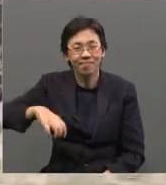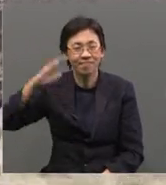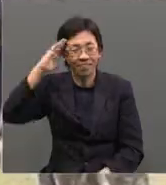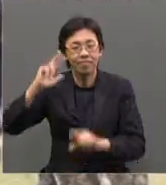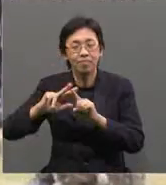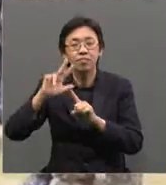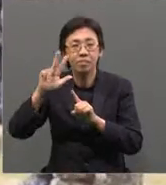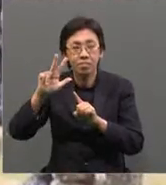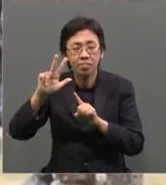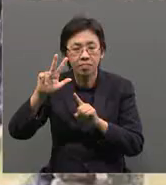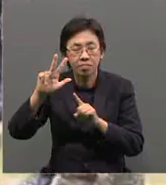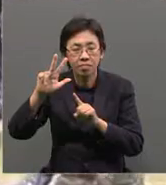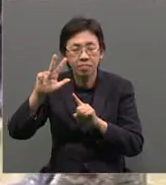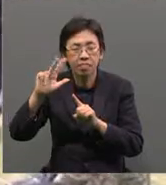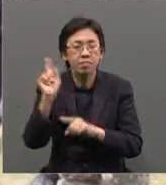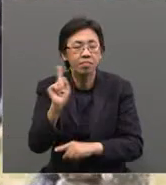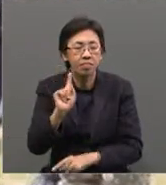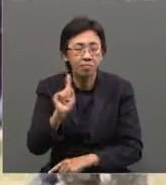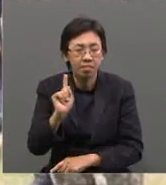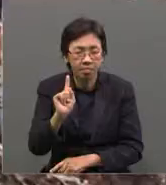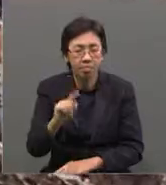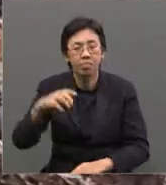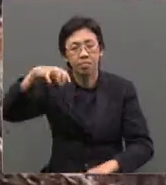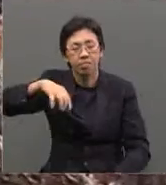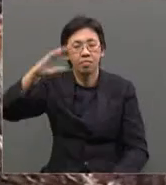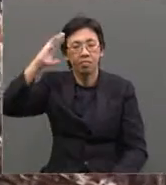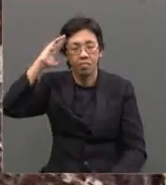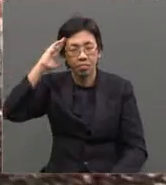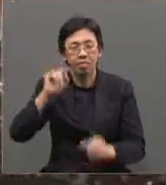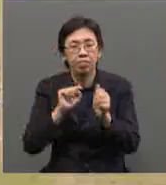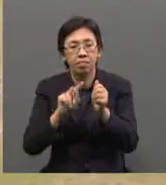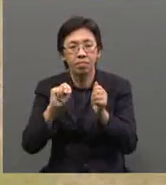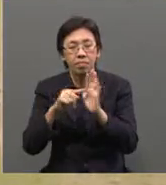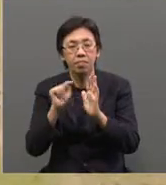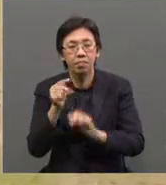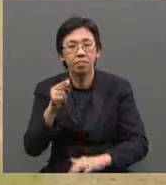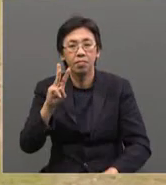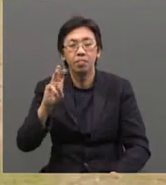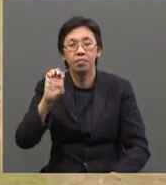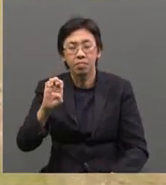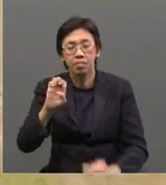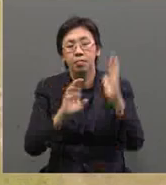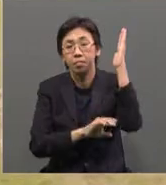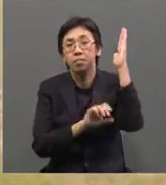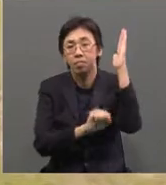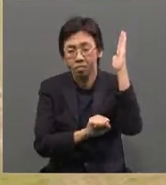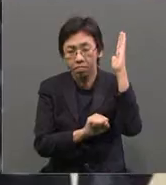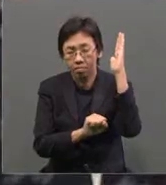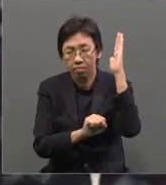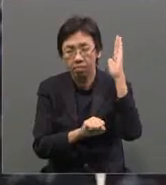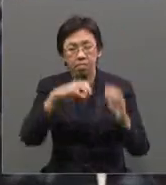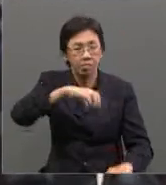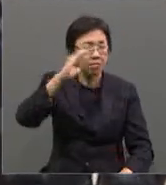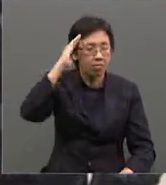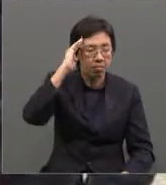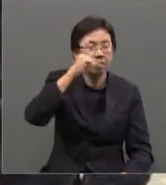ราบที่ 3กรมทหารราบที่ 5ที่ค่ายมหาจักรีเซอรินธรอำเภอนาทวีจังหวัดสงขลาที่นั่นมีความร่วมมือระหว่างกองทัพ